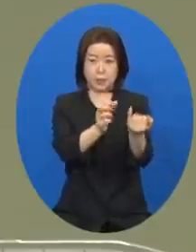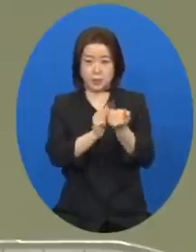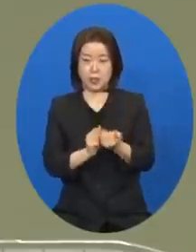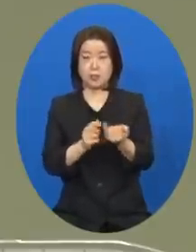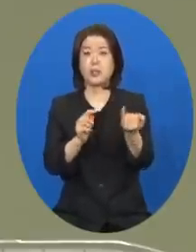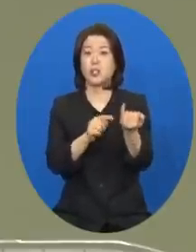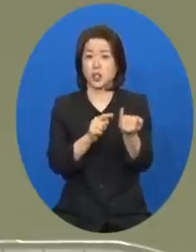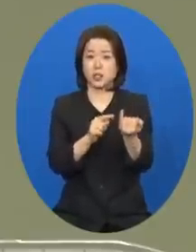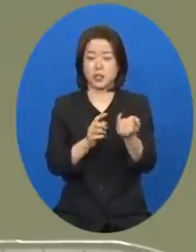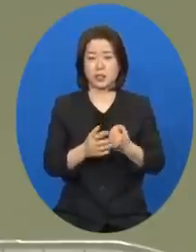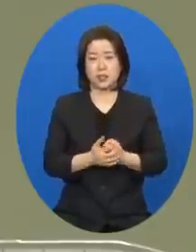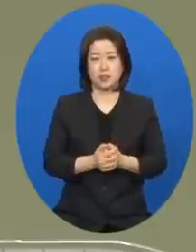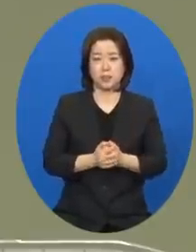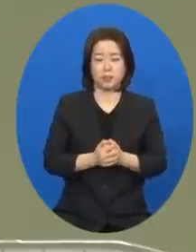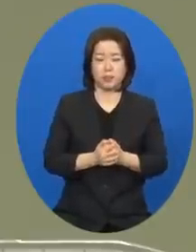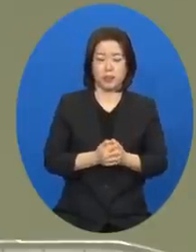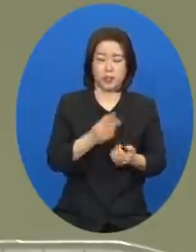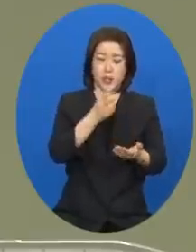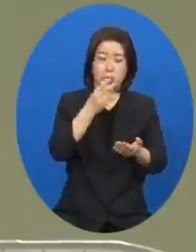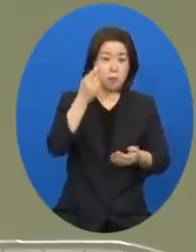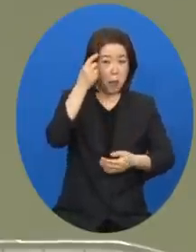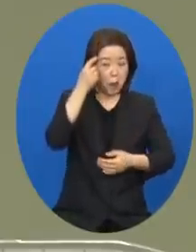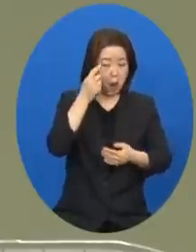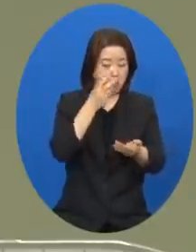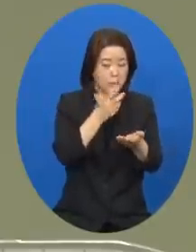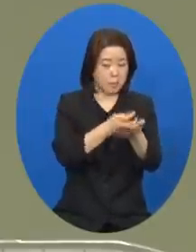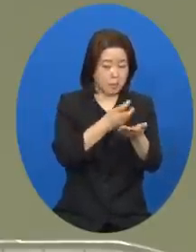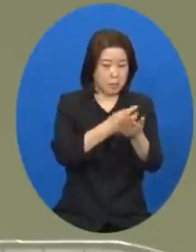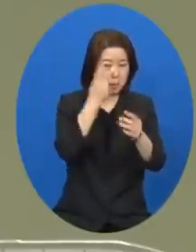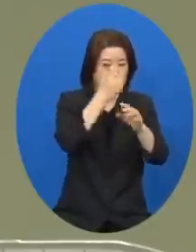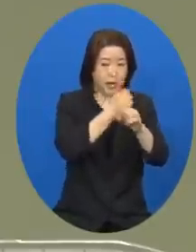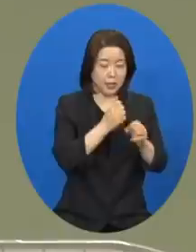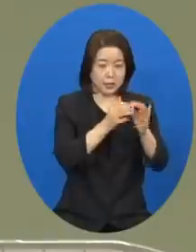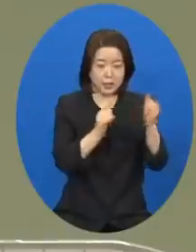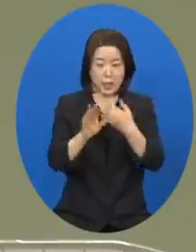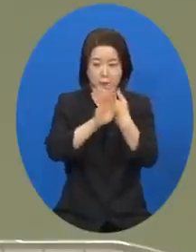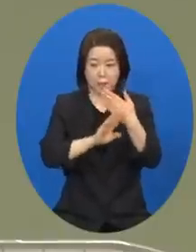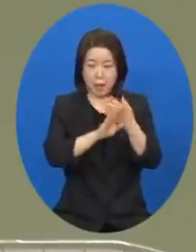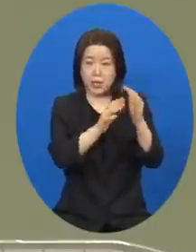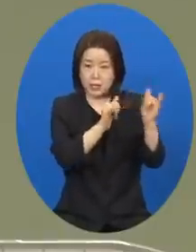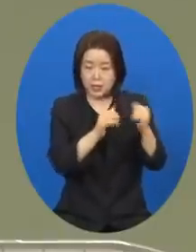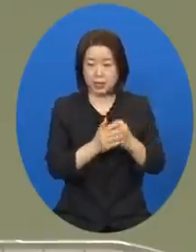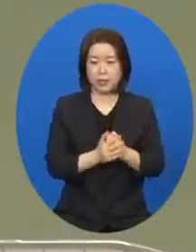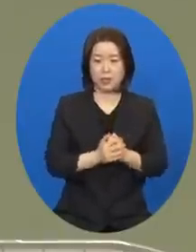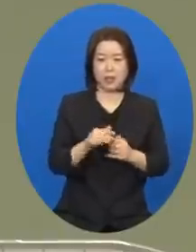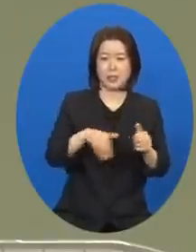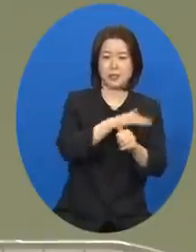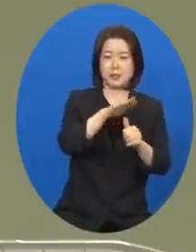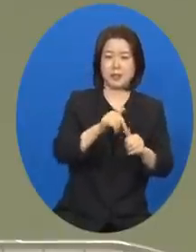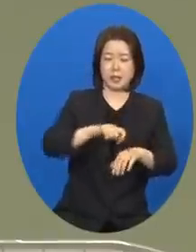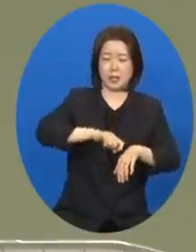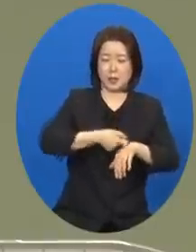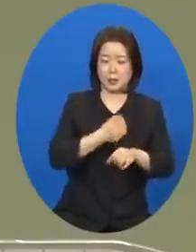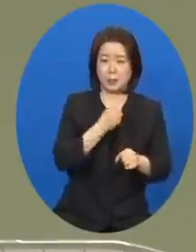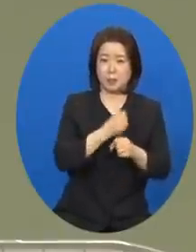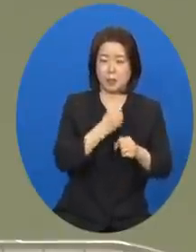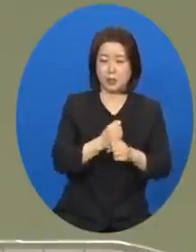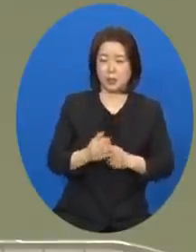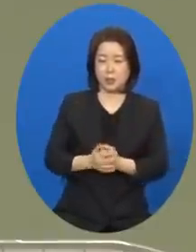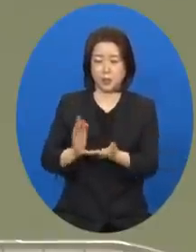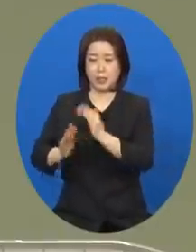이 바리새인과 율법학자들이 상황을 아주 만들어 놓고 예수님을 함정에